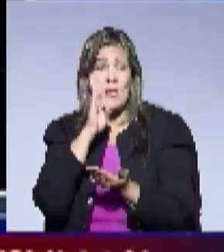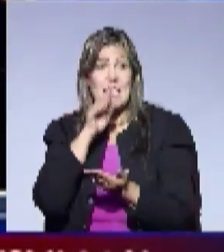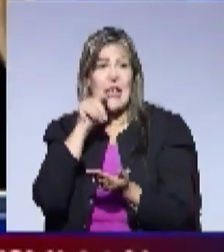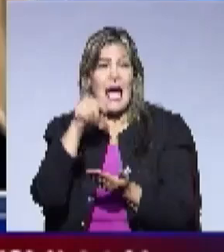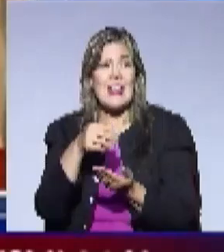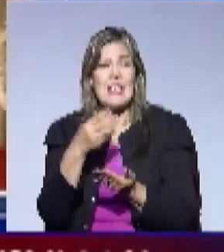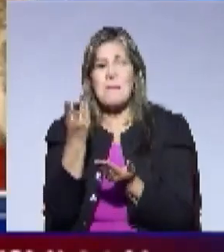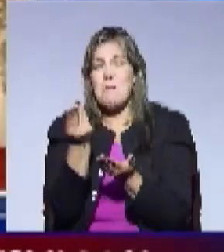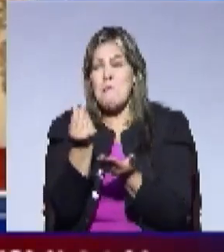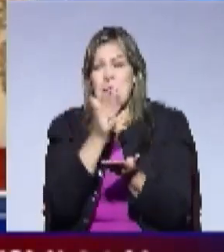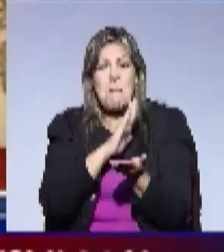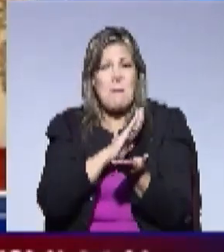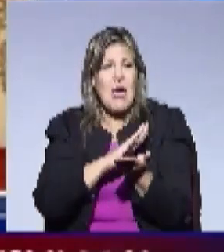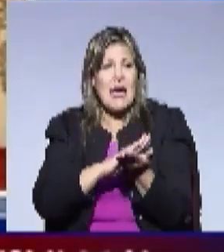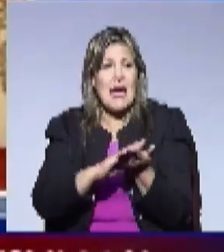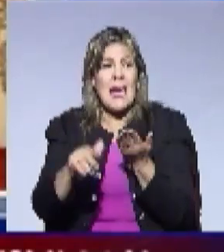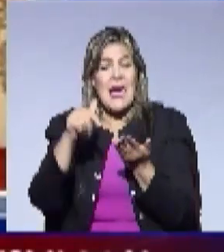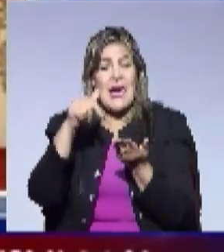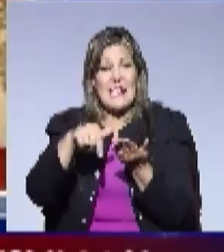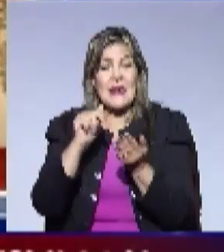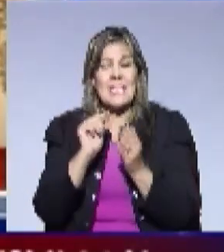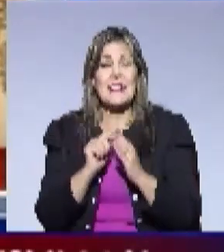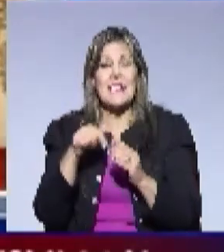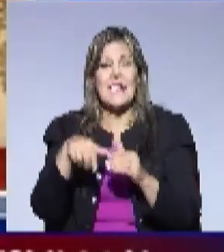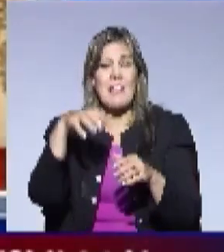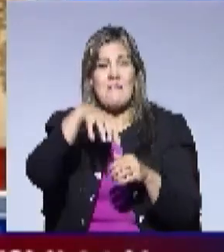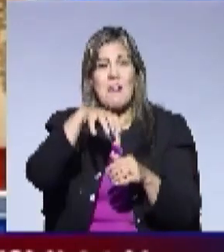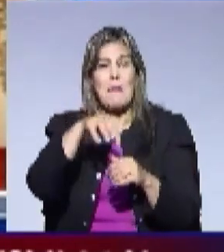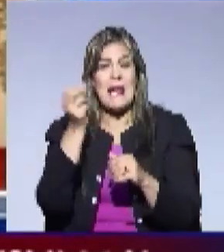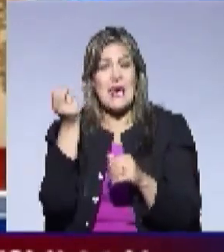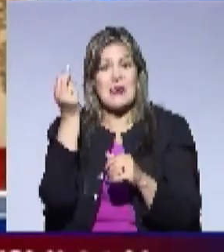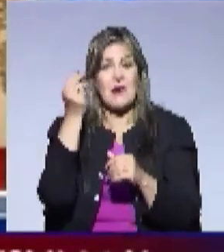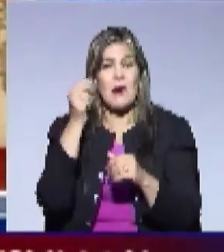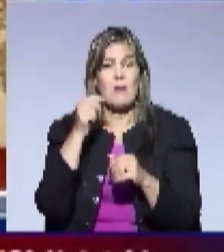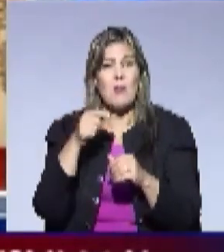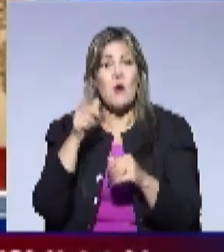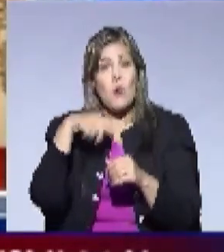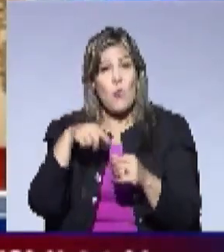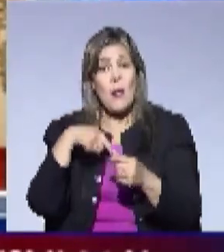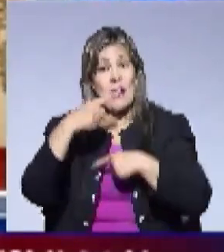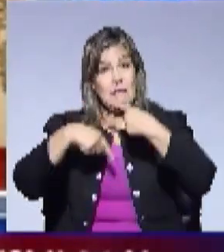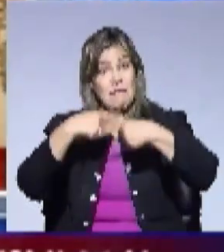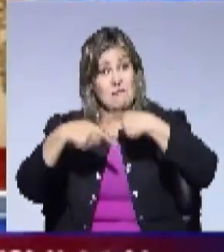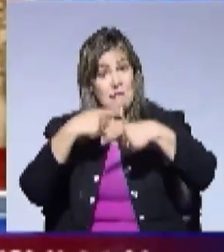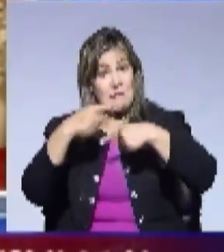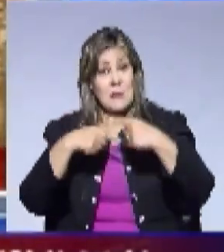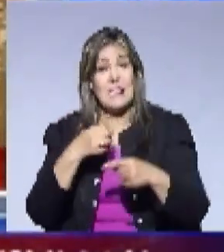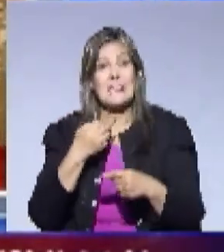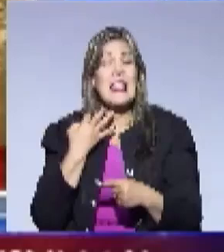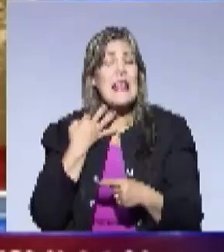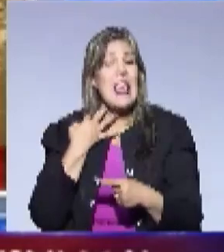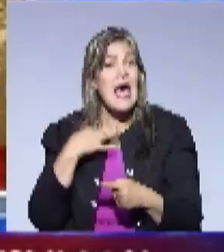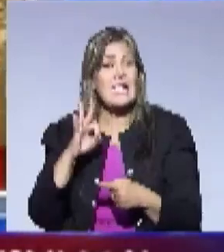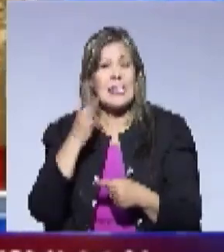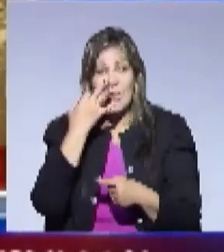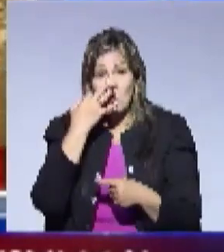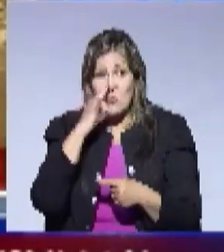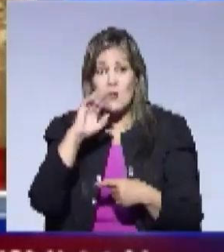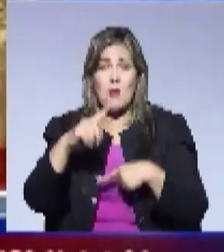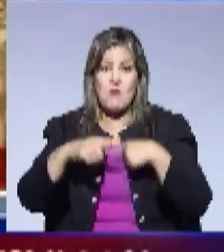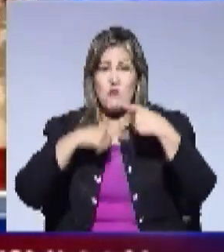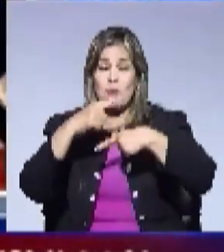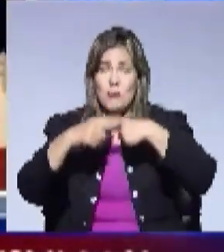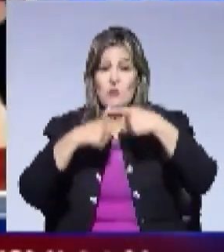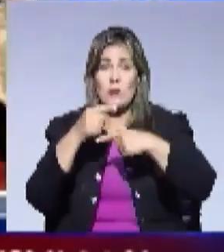بالمركز ومن المقرر ان تنطلق دروس التقويه المجانيه لطلاب الشهادتين الاعداديه والثانويه